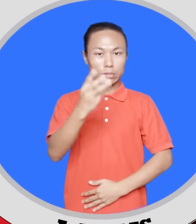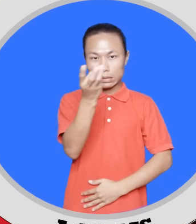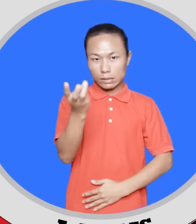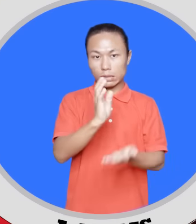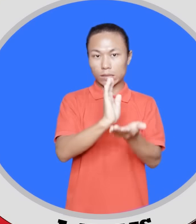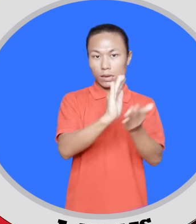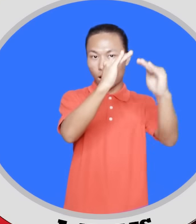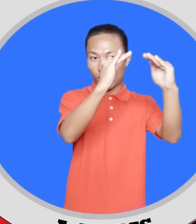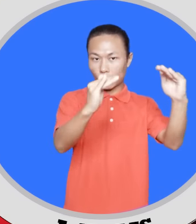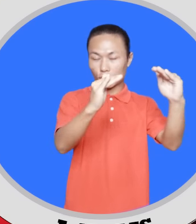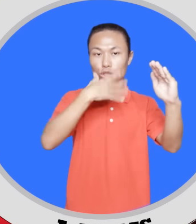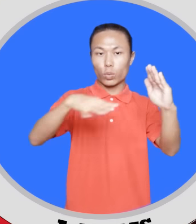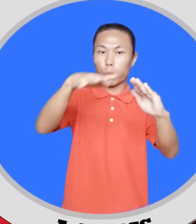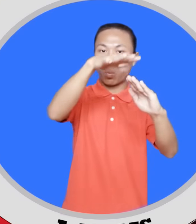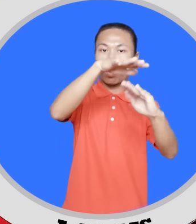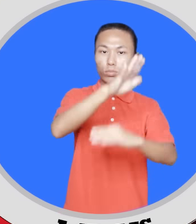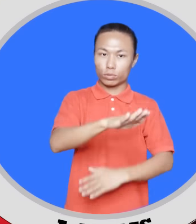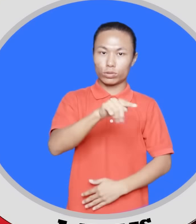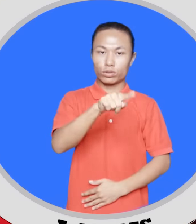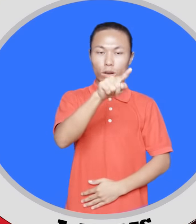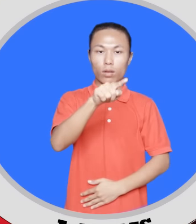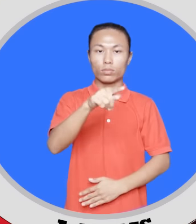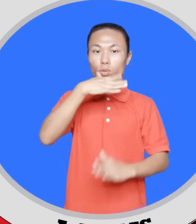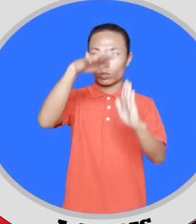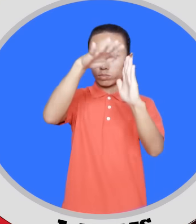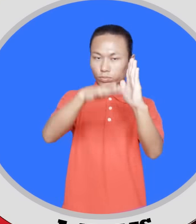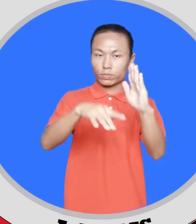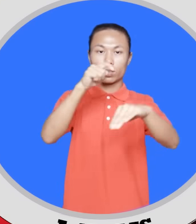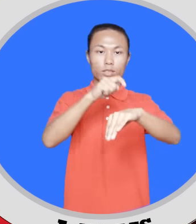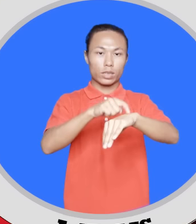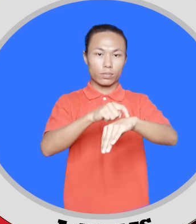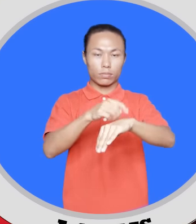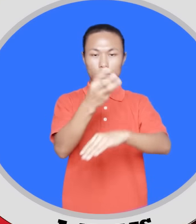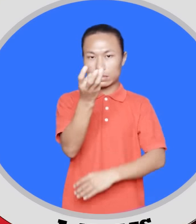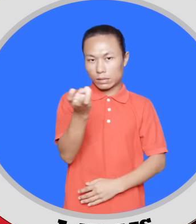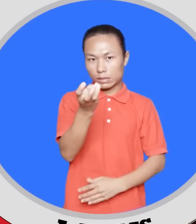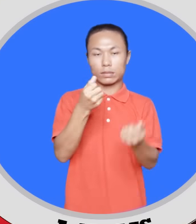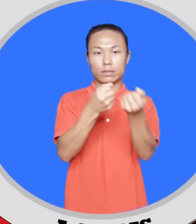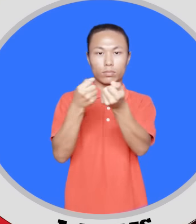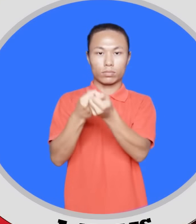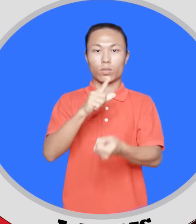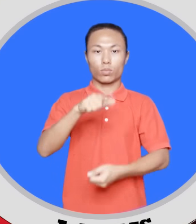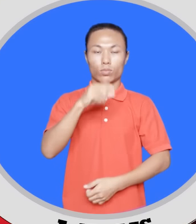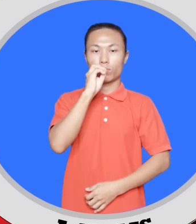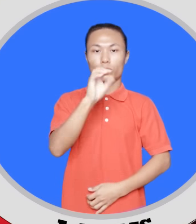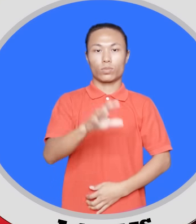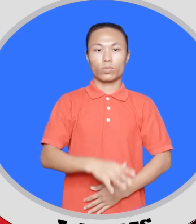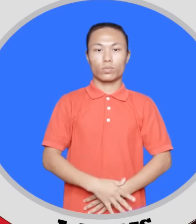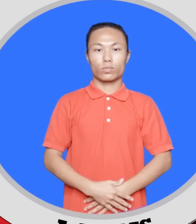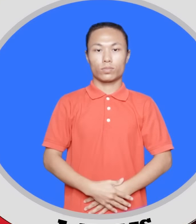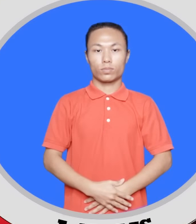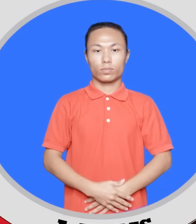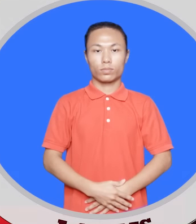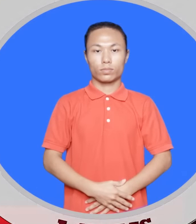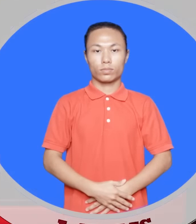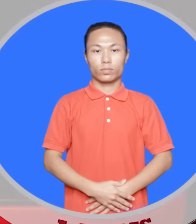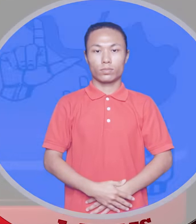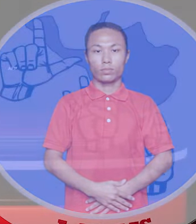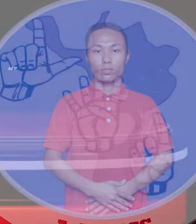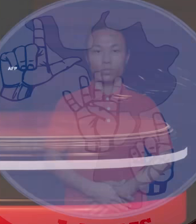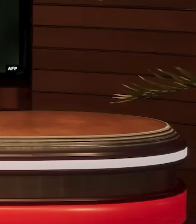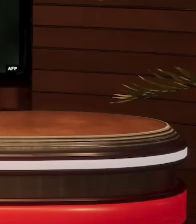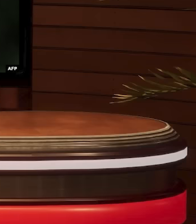တွက်ရေပြန်ကြတဲ့အခါမှာမူလအတိုင်းပြန်လည်စိုက်ပျိုးနိုင်ကြရေးလိုအပ်တဲ့မျိုးစေ့ထောက်ပံ့မှုတွေကိုလည်းလှုပ်ဆောင်ပေးဖို့ပြည်အောင်စုဝန်ကြီးချုပ်က